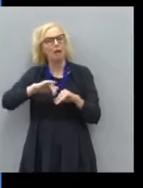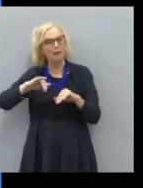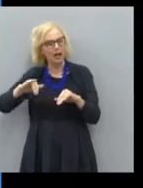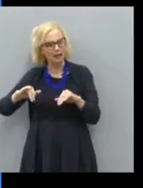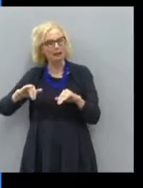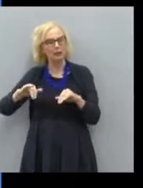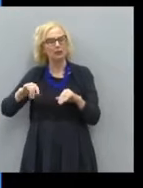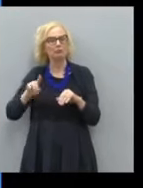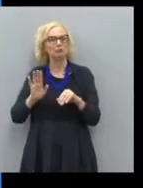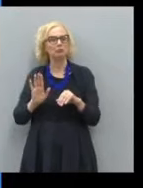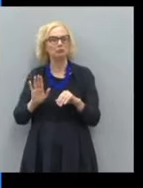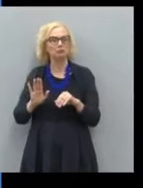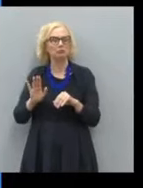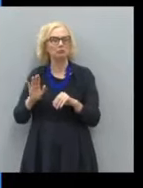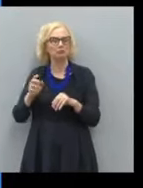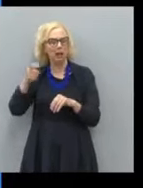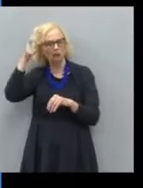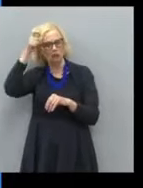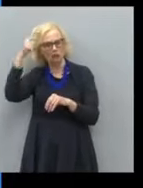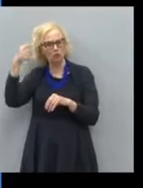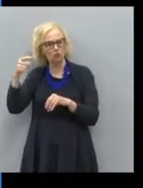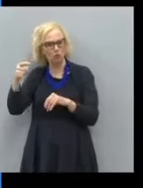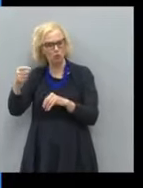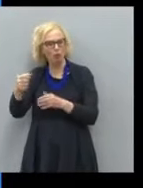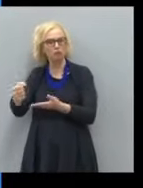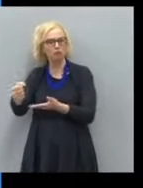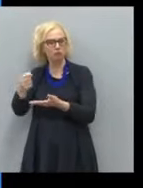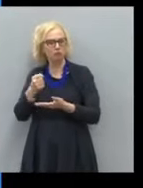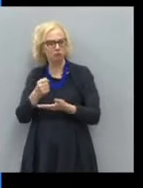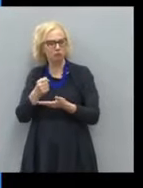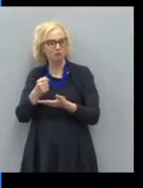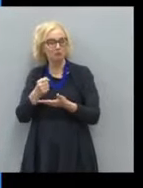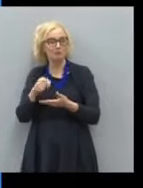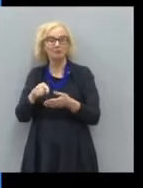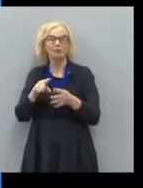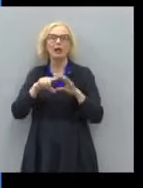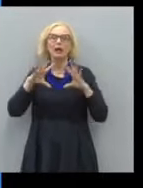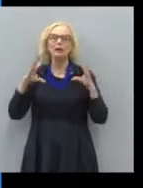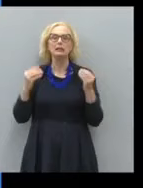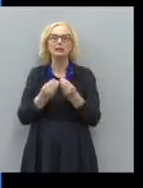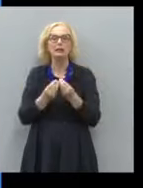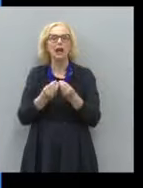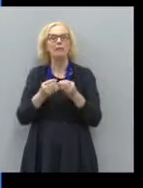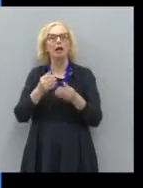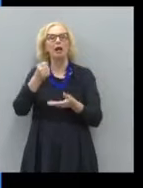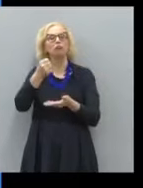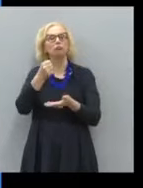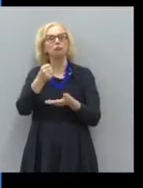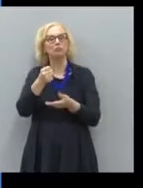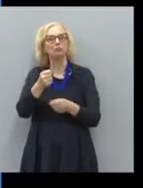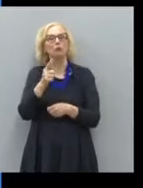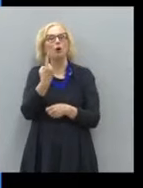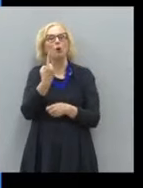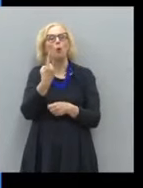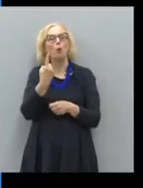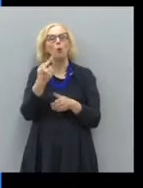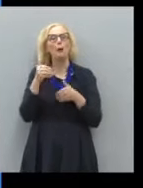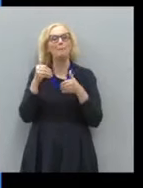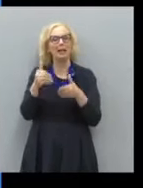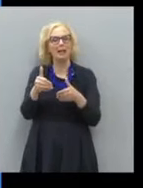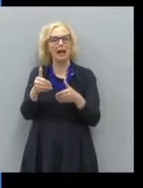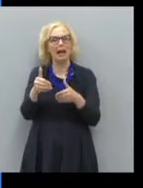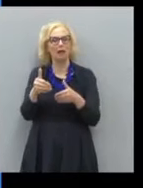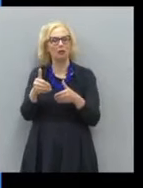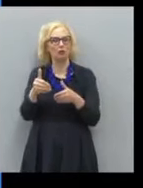dati che è arrivato dallo stato che se comunque consideriamo che quello il totale movimentato e circa un miliardo un miliardo